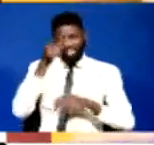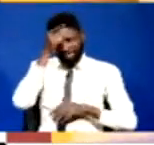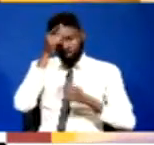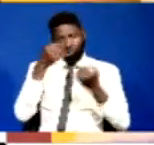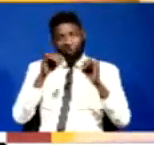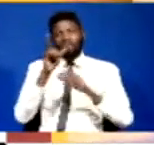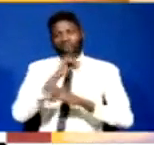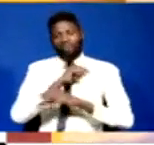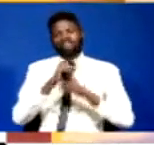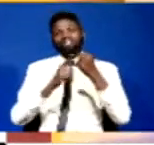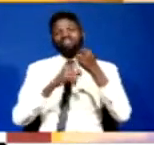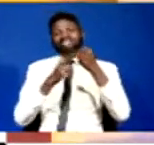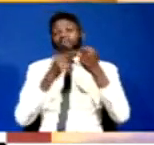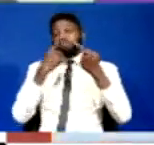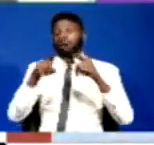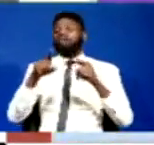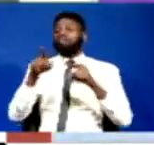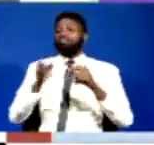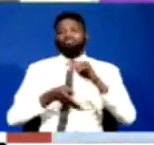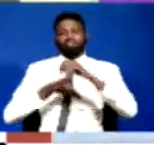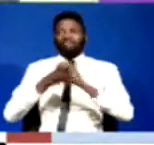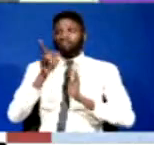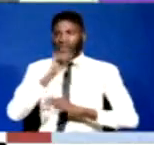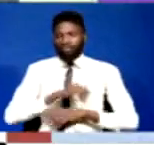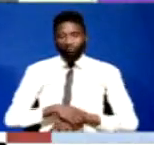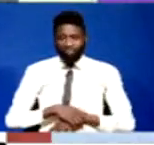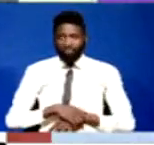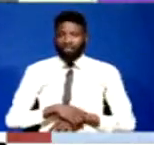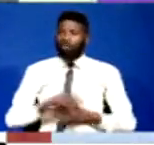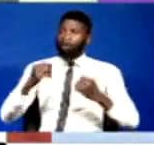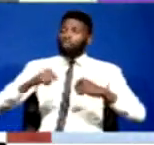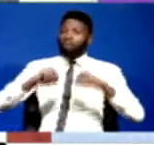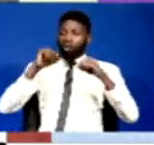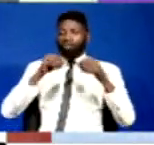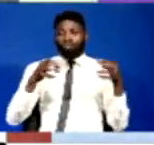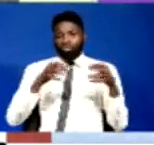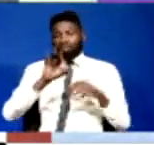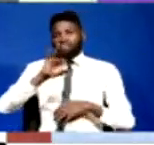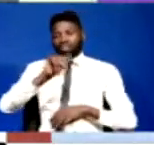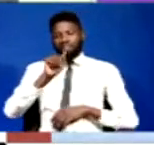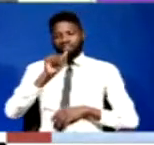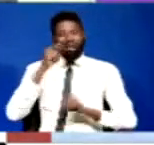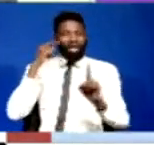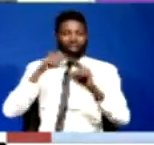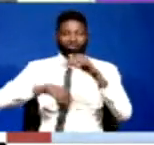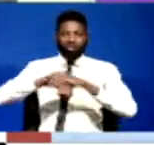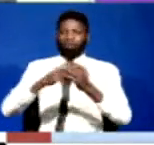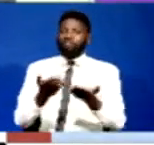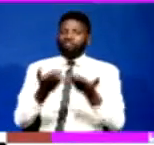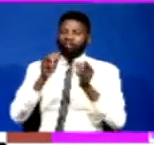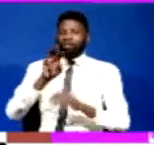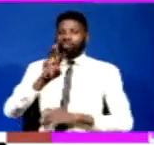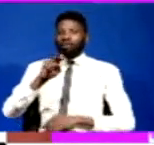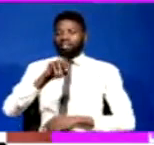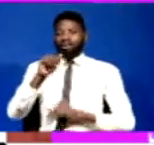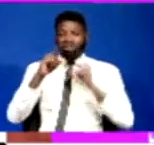Kulingana na mkuu wa kitengo cha FIFA cha ukuzaji kandanda ulimwenguni Arsène Wenger, fursa nyingi za kufunga mabao zilitokana na ubunifu wa